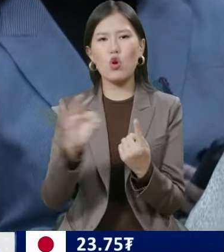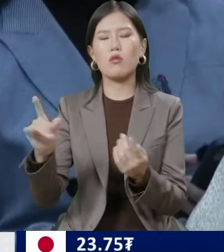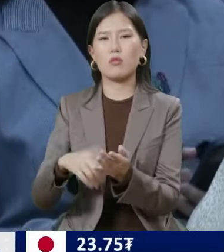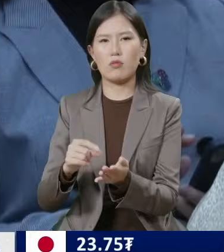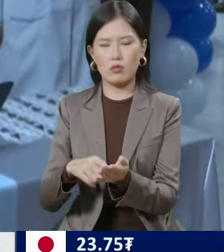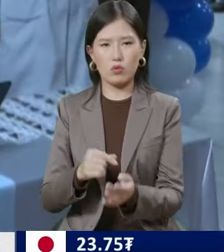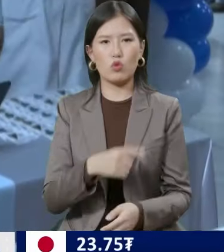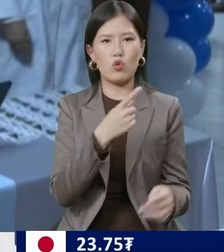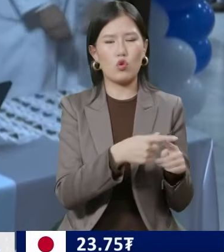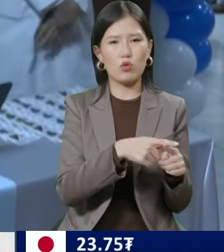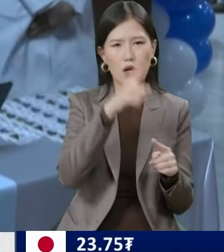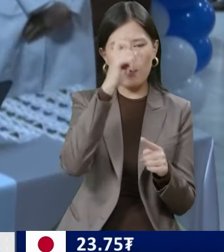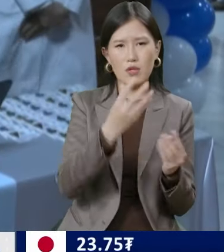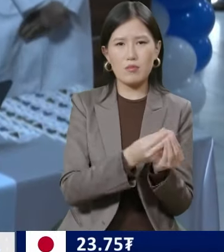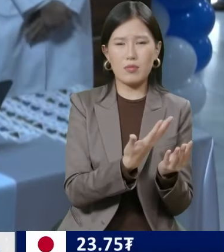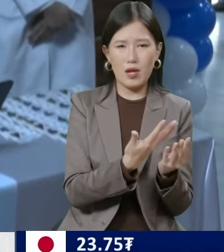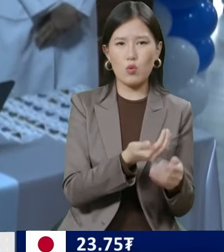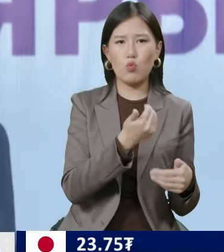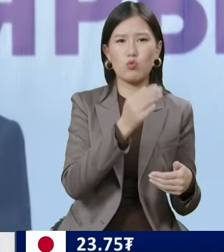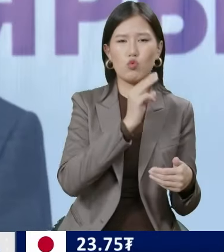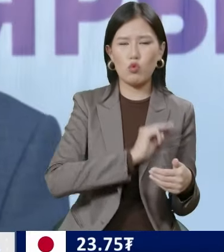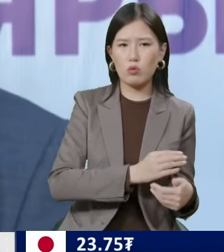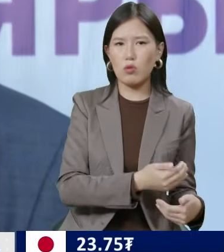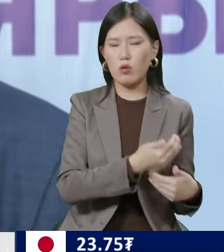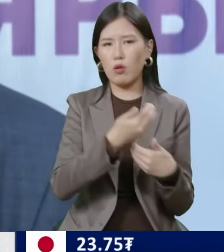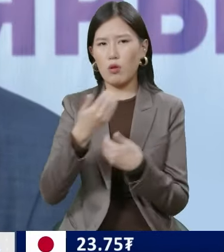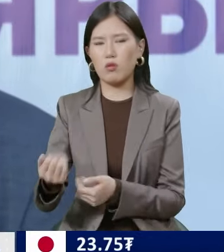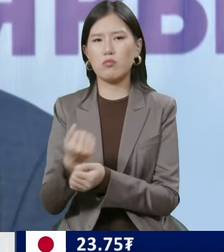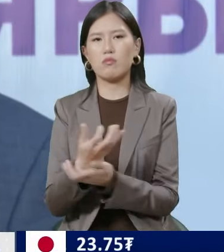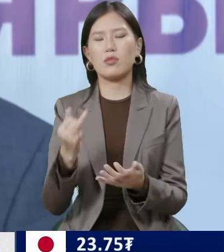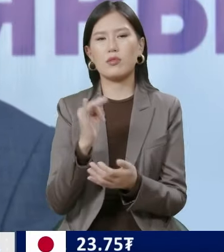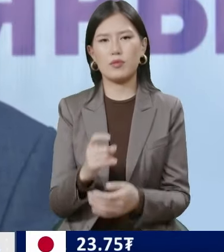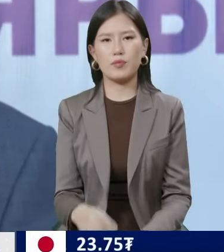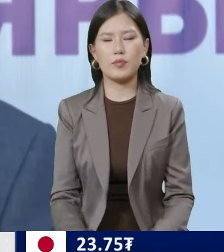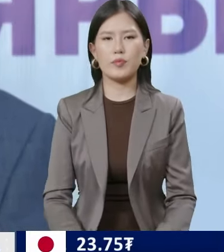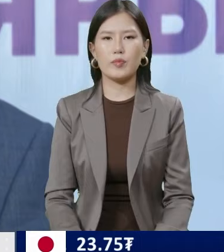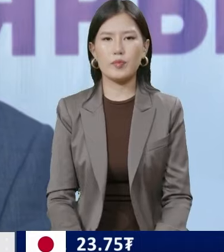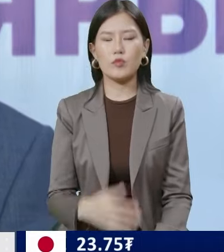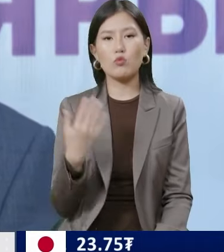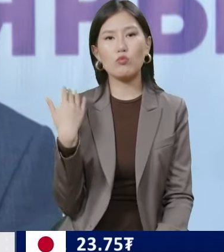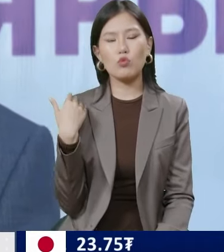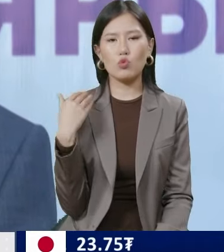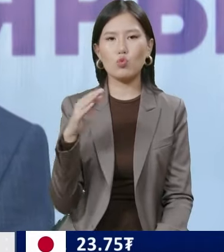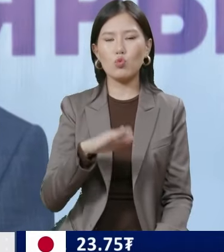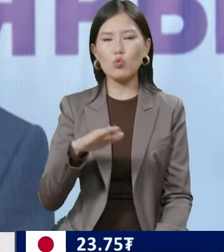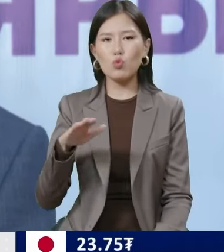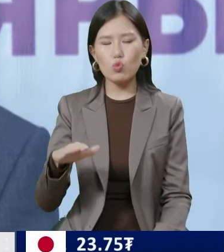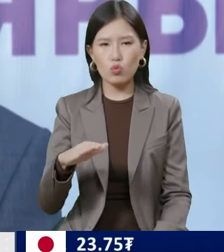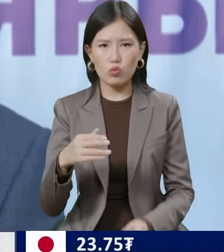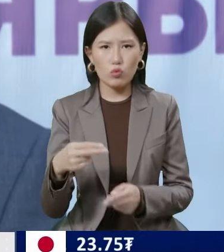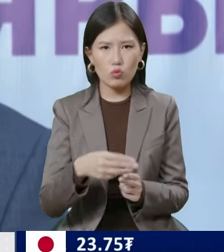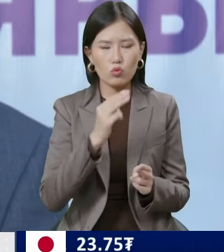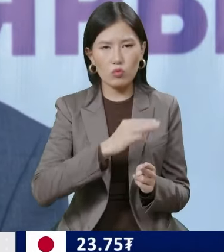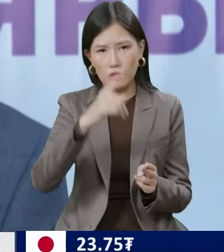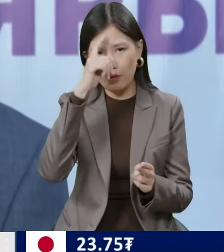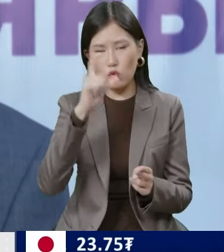гэж холоос зэрж ирдэг хэвээр байгаа юм а. Одоо сүүлийн үед бол хүүхдийн эмчнэр резидентураа төгсөд очиж байгаа. Хүүхдийн